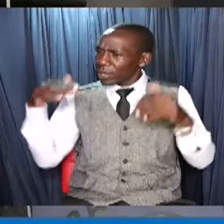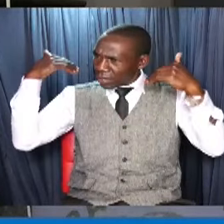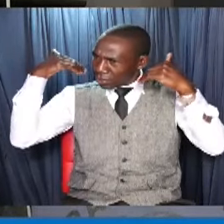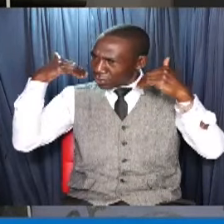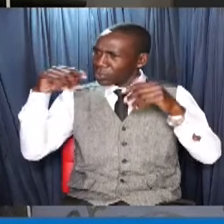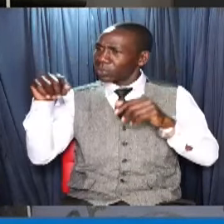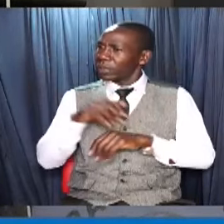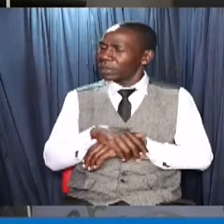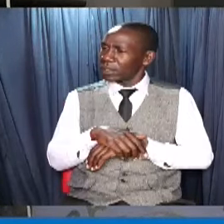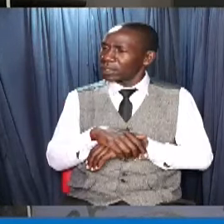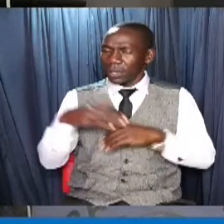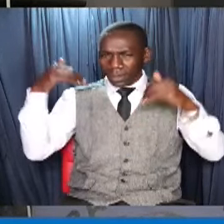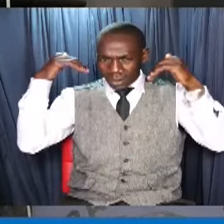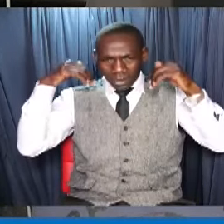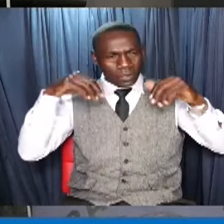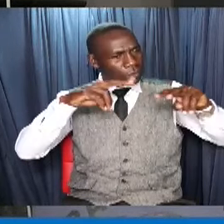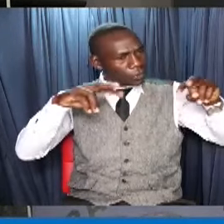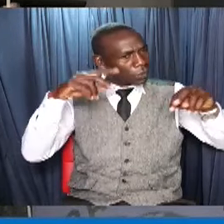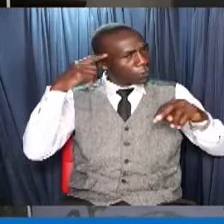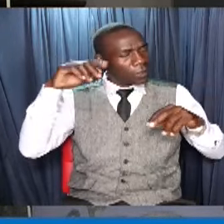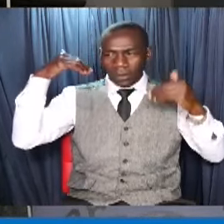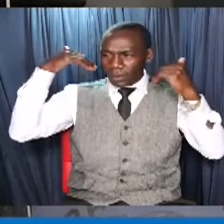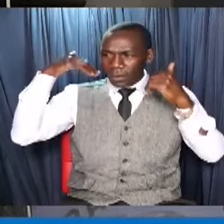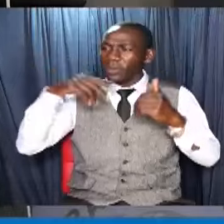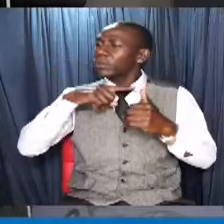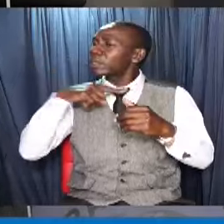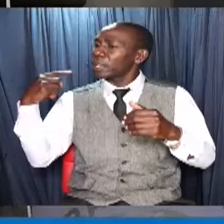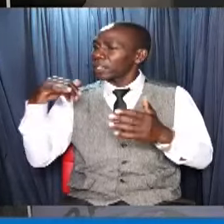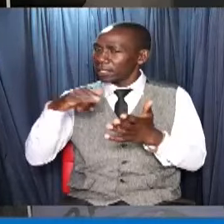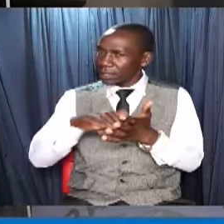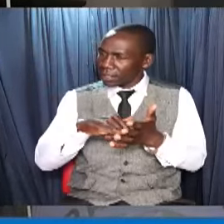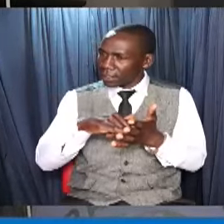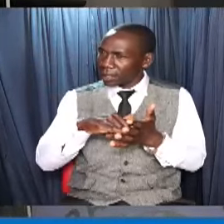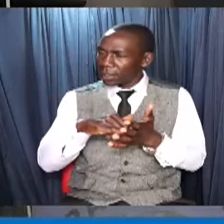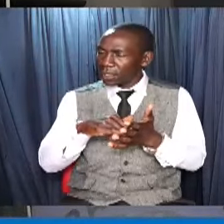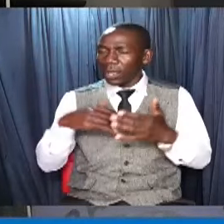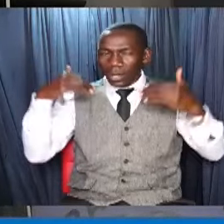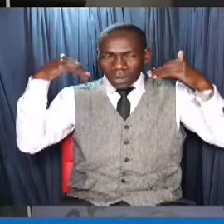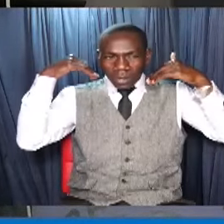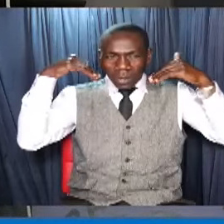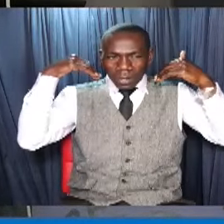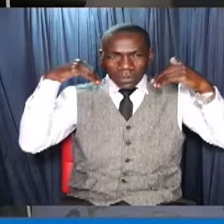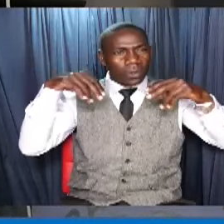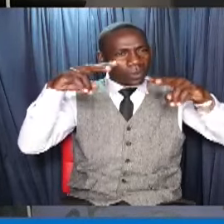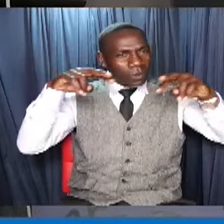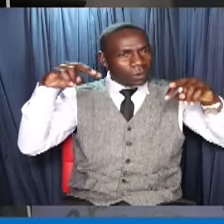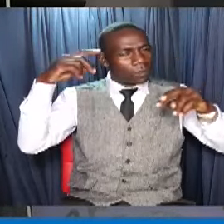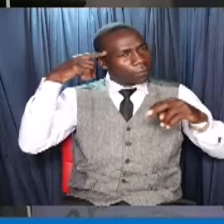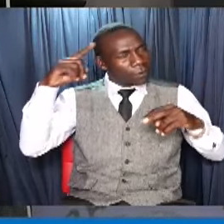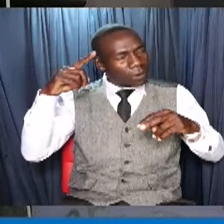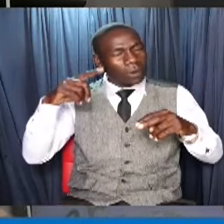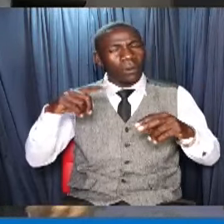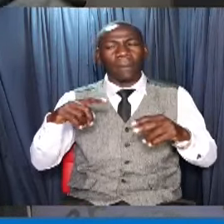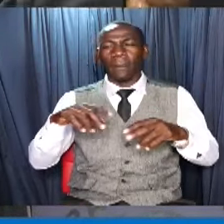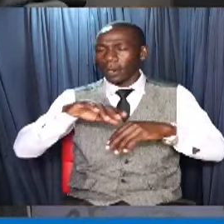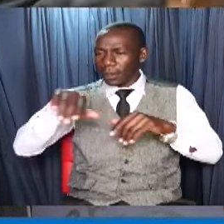amba. Kondoo itafutwa. We have to look for a ram. Tuitoboe. So that we slay it. Ilikuwa kondoo yatafutwa. Kondoo yenyewe ya kutembea basi. They go